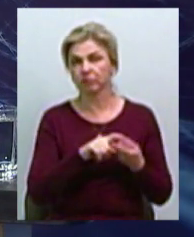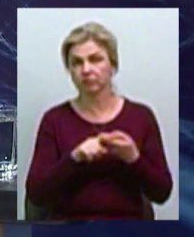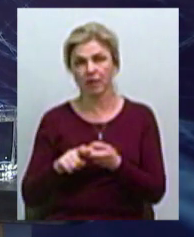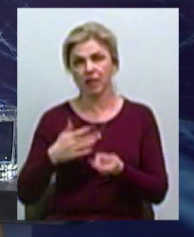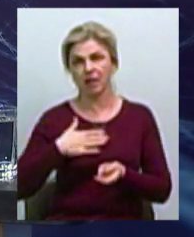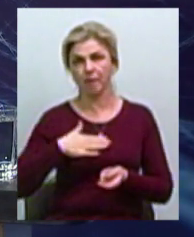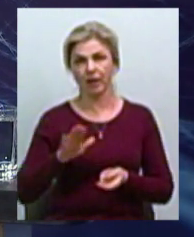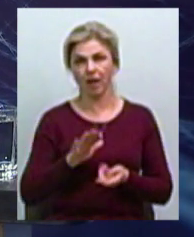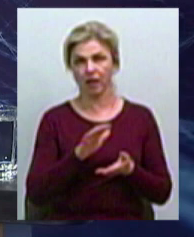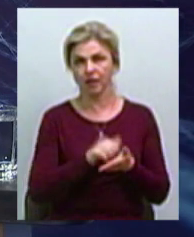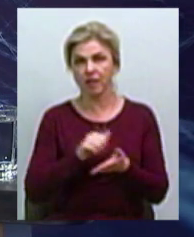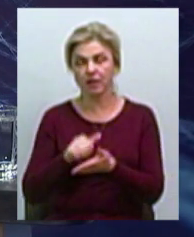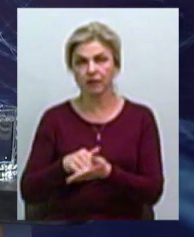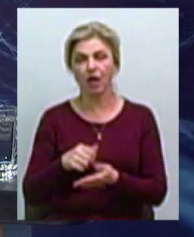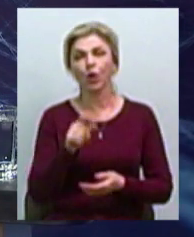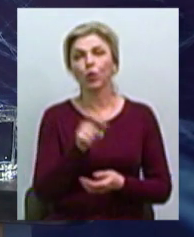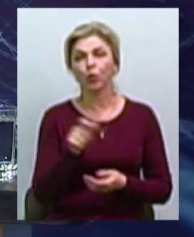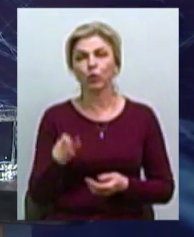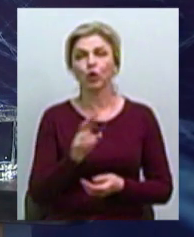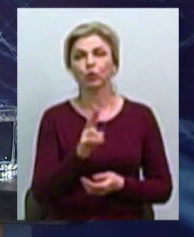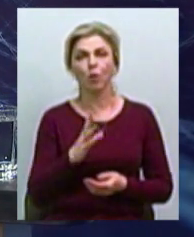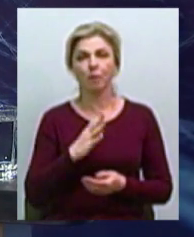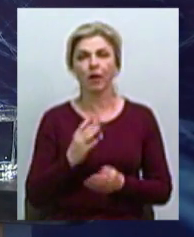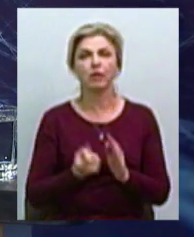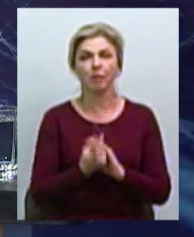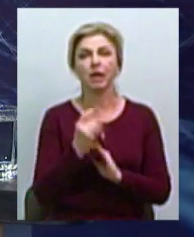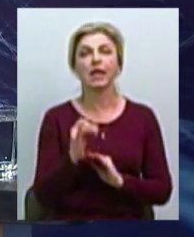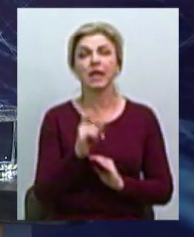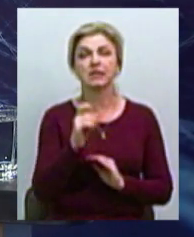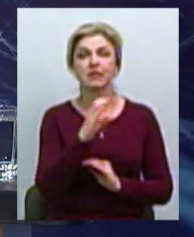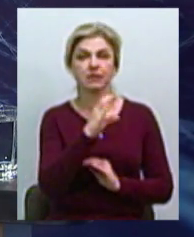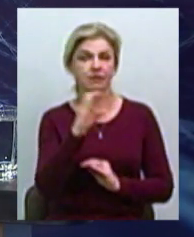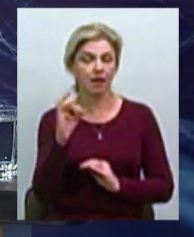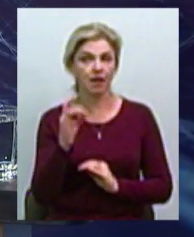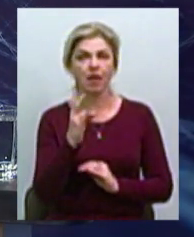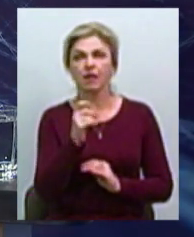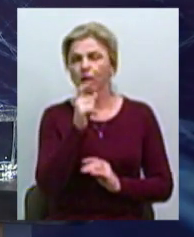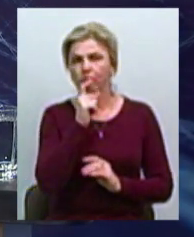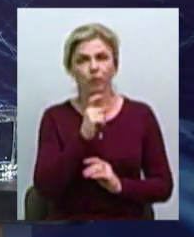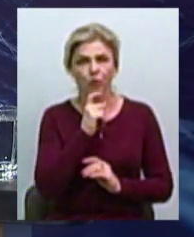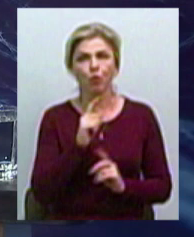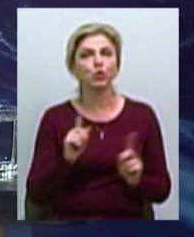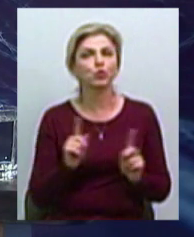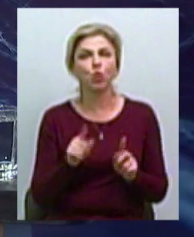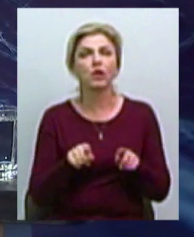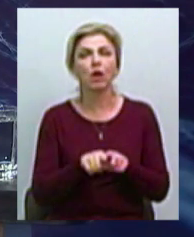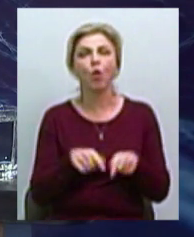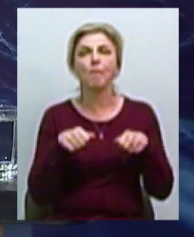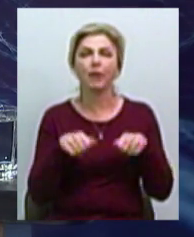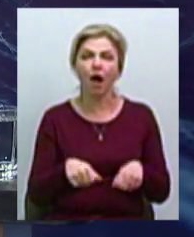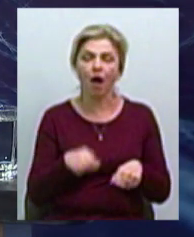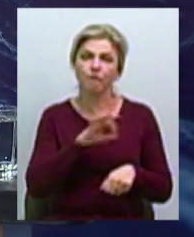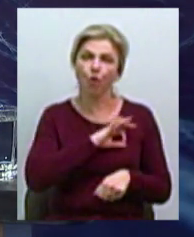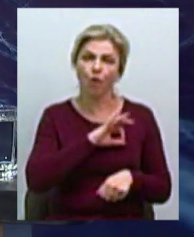наслідків. Люди, які фактично були виходцями з Радянського Союзу, вони не дуже розумілися на тому, а що ж таке право, що